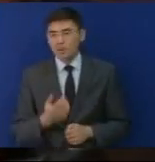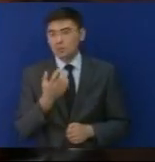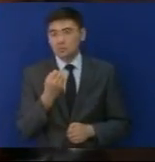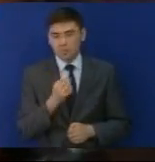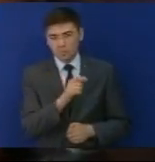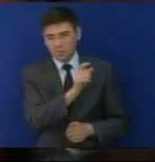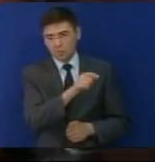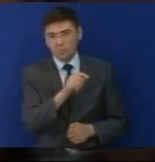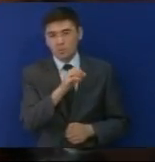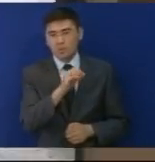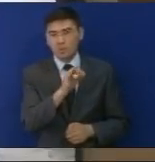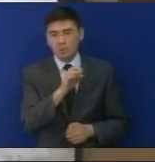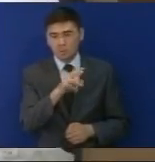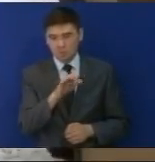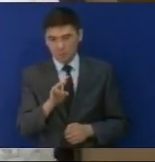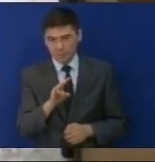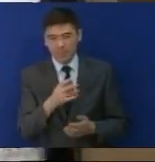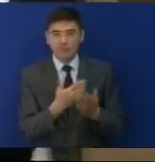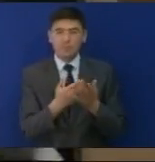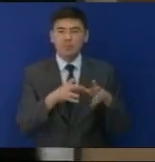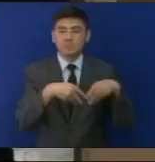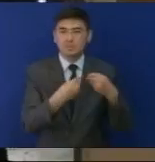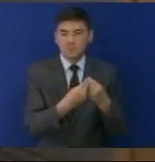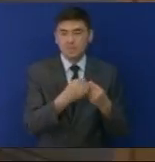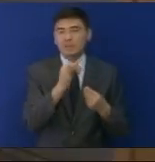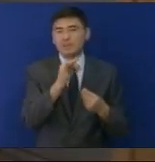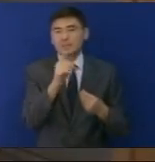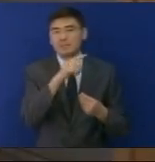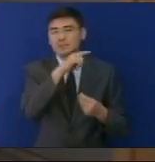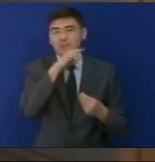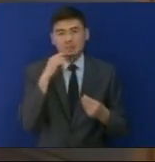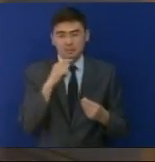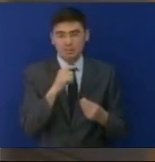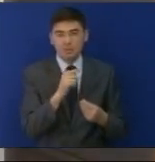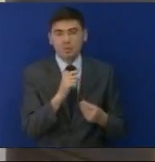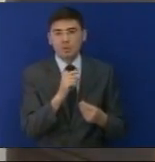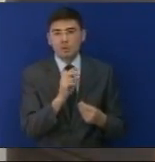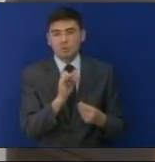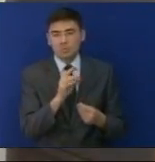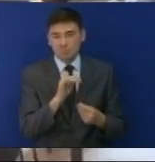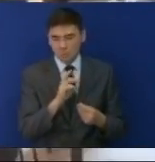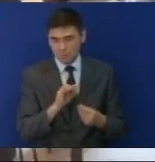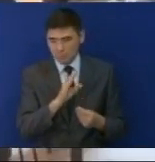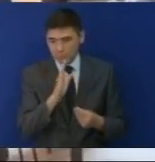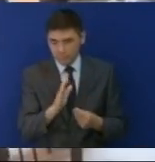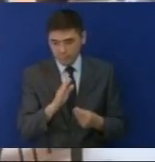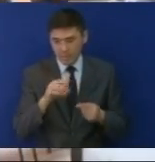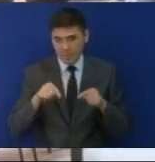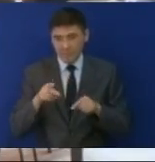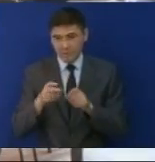статуса уралмана. Семья Иманколовых приехала в Казахстан из России в 2011 году и проживали с видом на жительство здесь